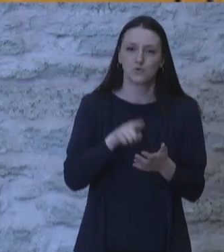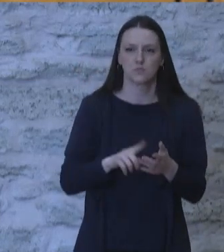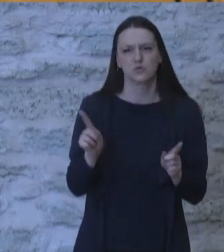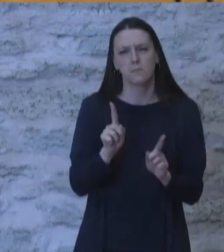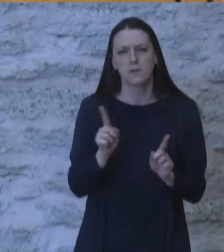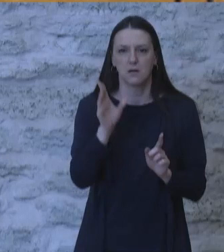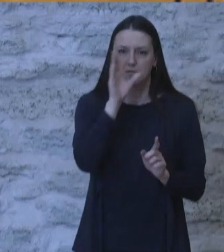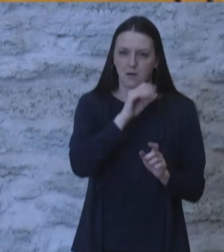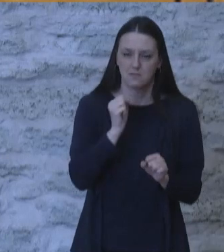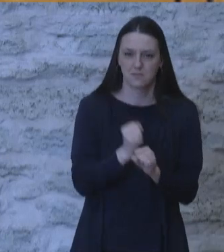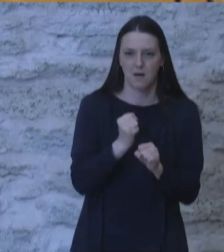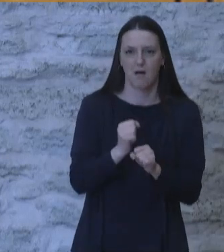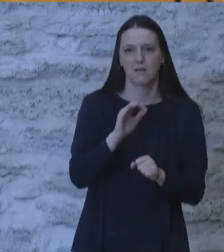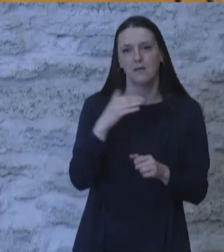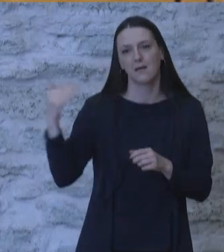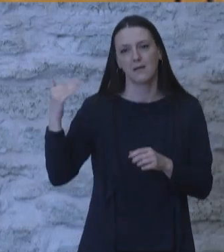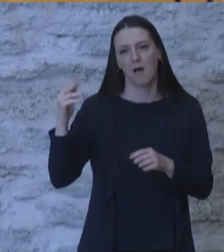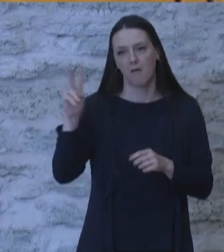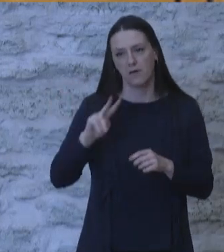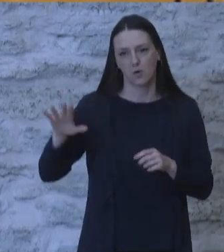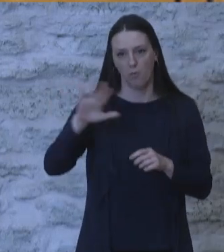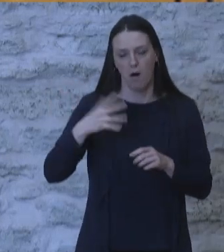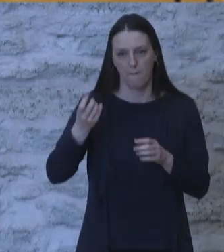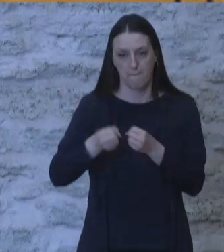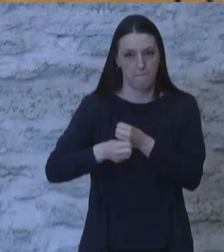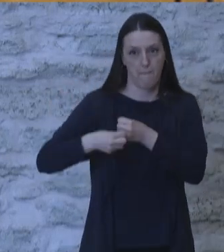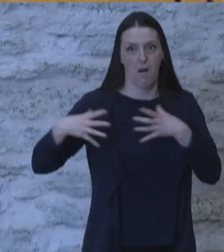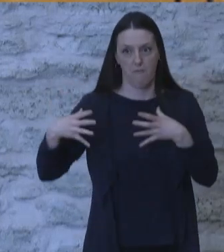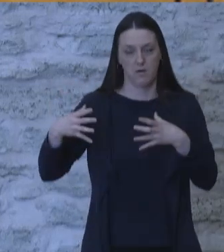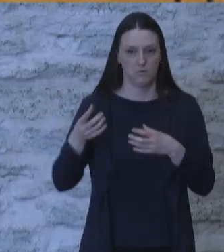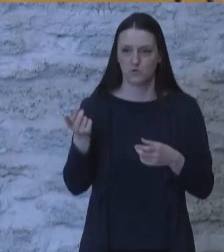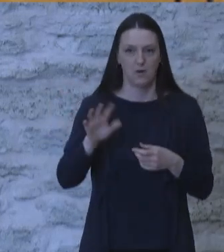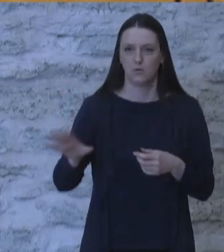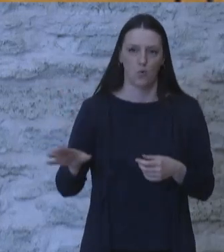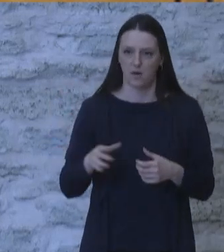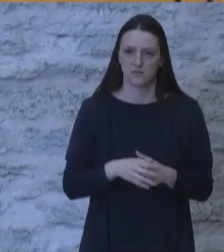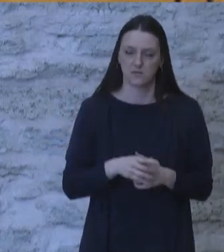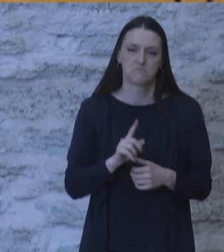selleks, et Ida-Virumal ei tuleks suut plafatust. Ma tean, et valitsus on sellele mõelnud. Aitäh.